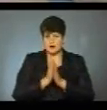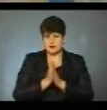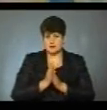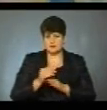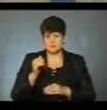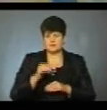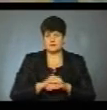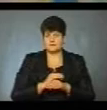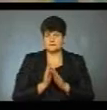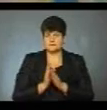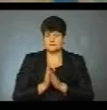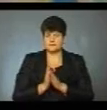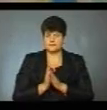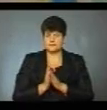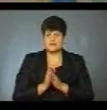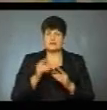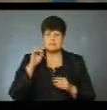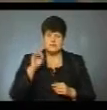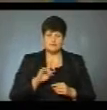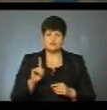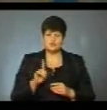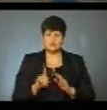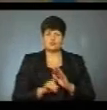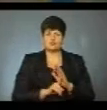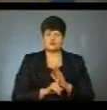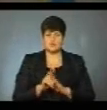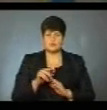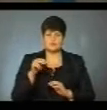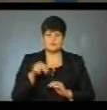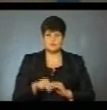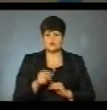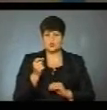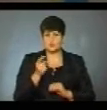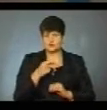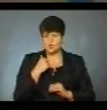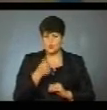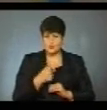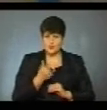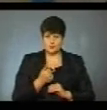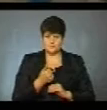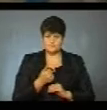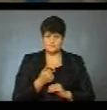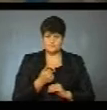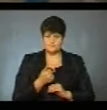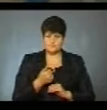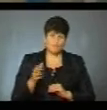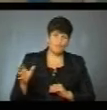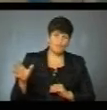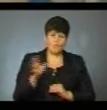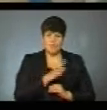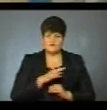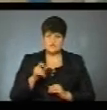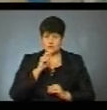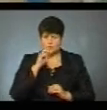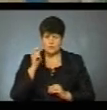молитви. Знаємо, що вже починаючи з 2011 року, по всій Україні